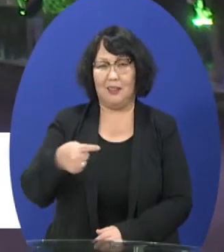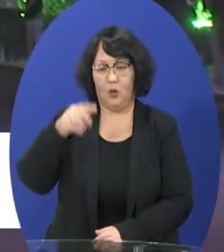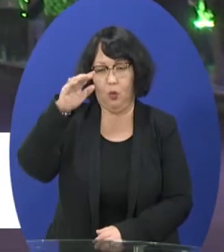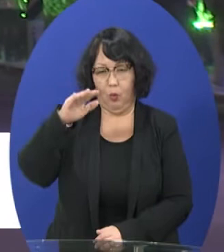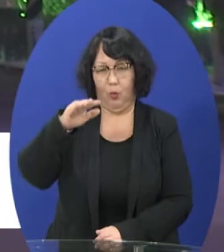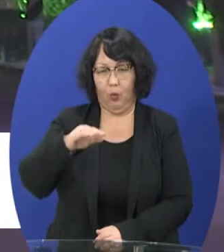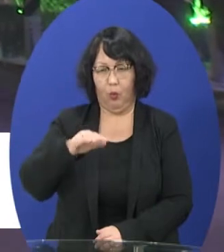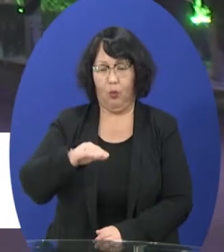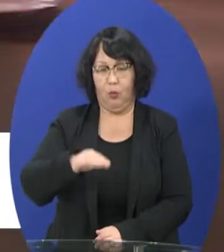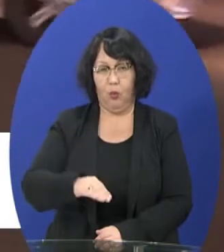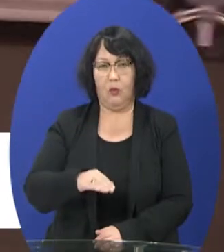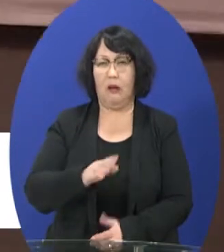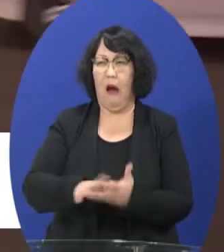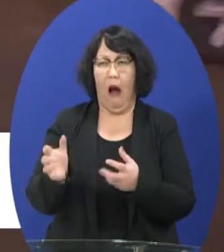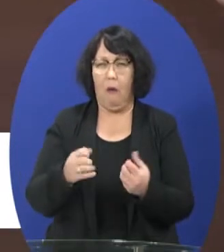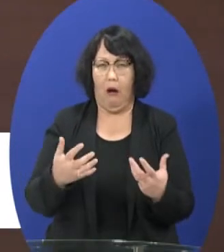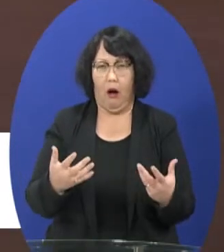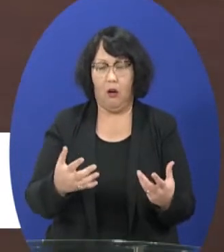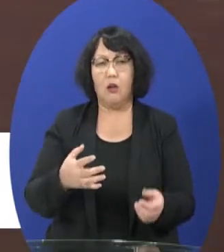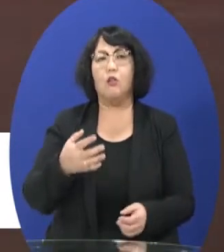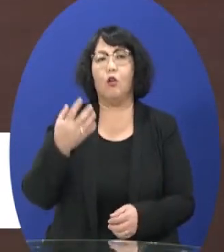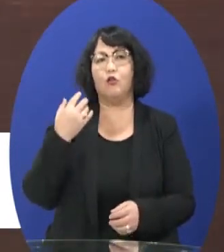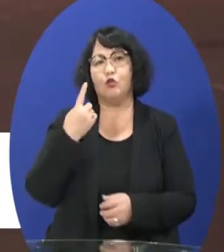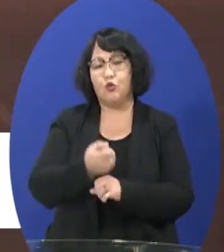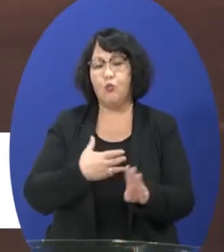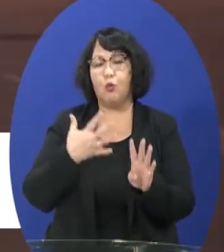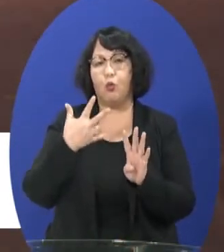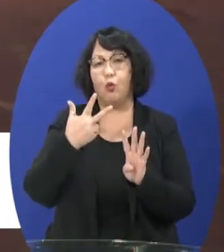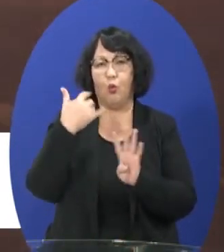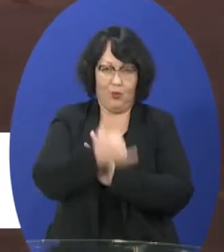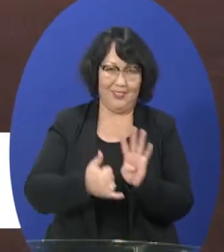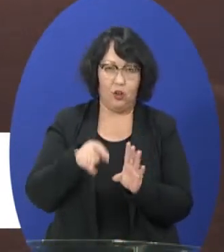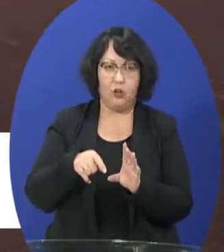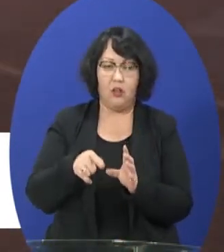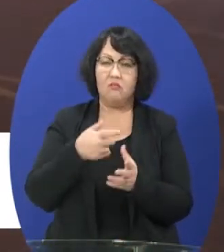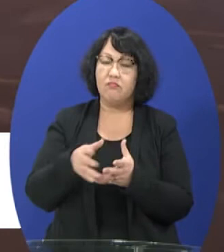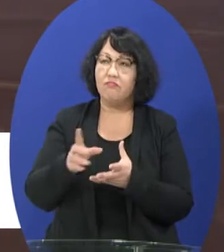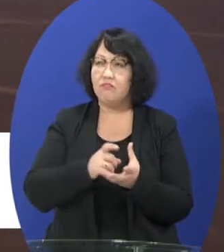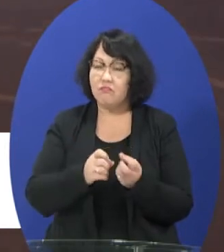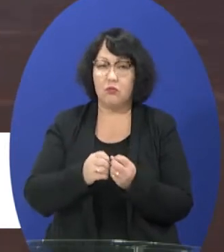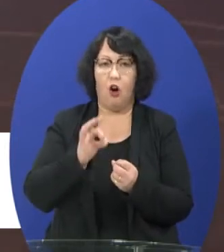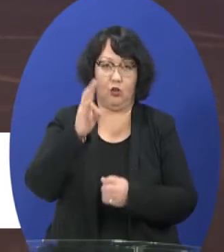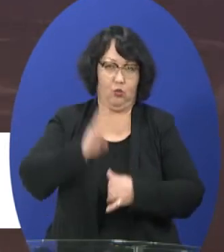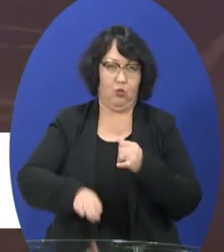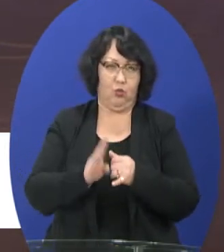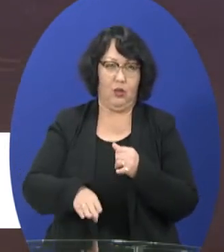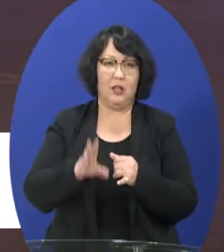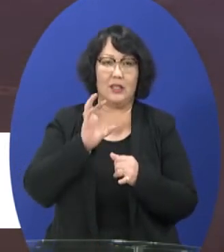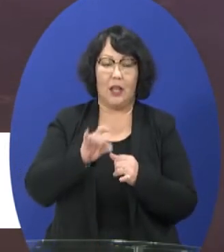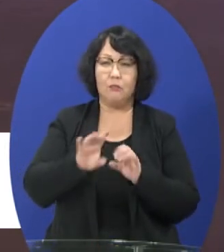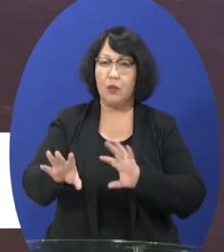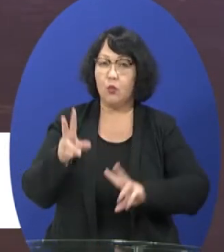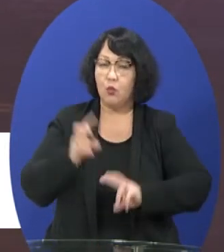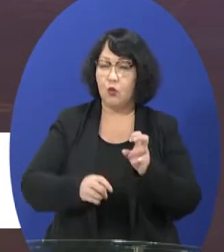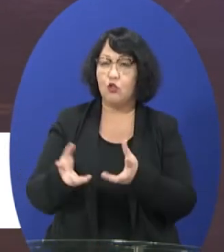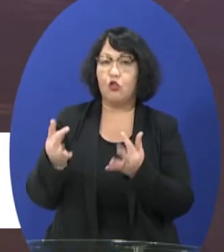ирсэн. Өнгөрсөн оны 1-с 3 дугаар үйлдвэрлэлийн дотоодын нийт бүтээгдэхүүний гүйцэтгэлийн тоо мэдээлэл оны эцсийн байдлаар гарсан салбаруудын бүтээгдэхүүний үйлдвэрлэлийн